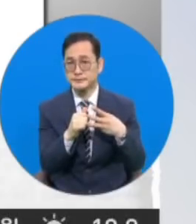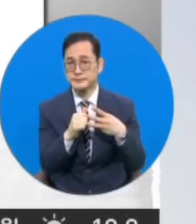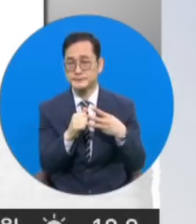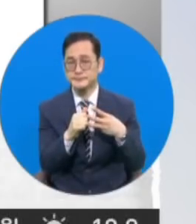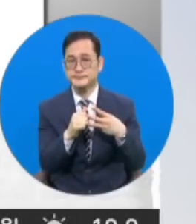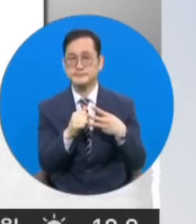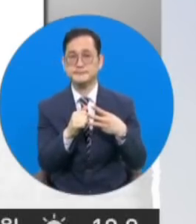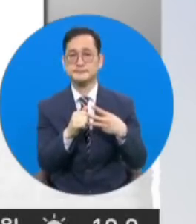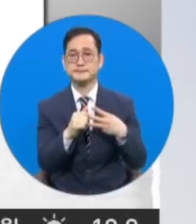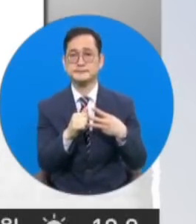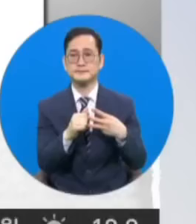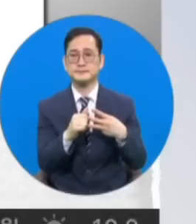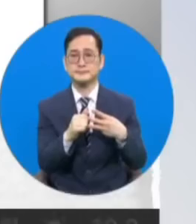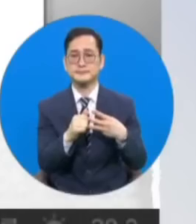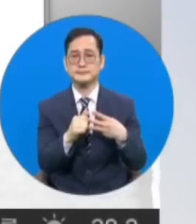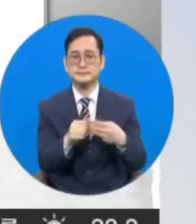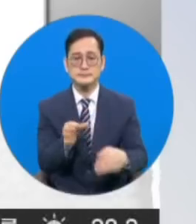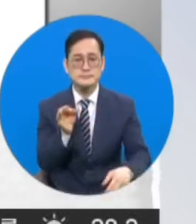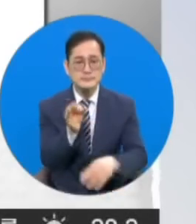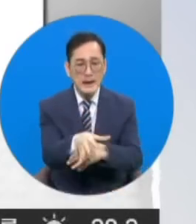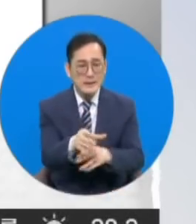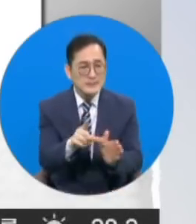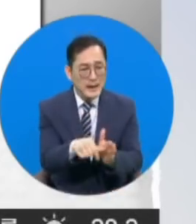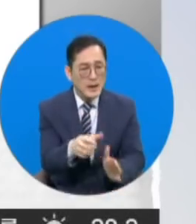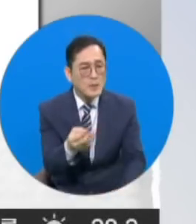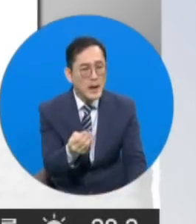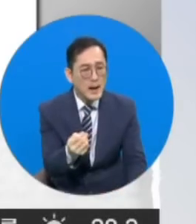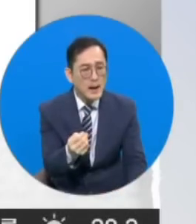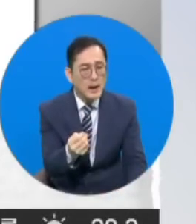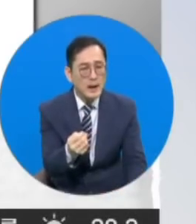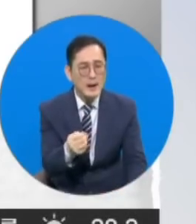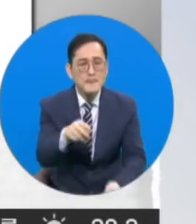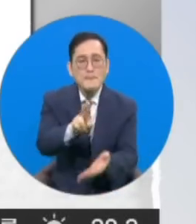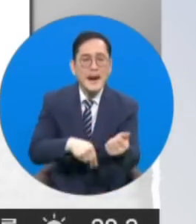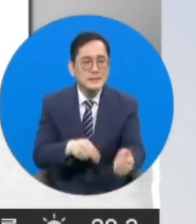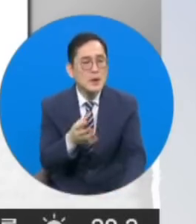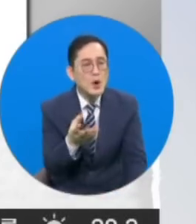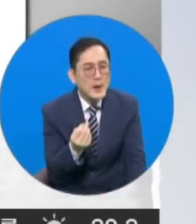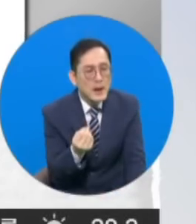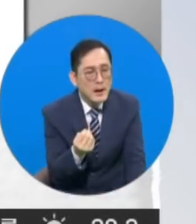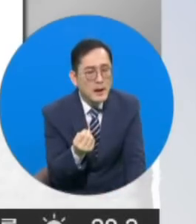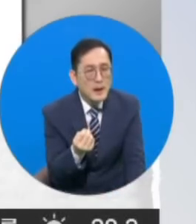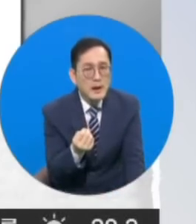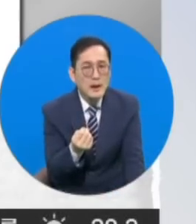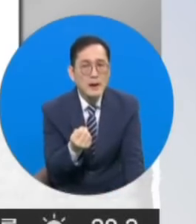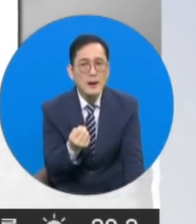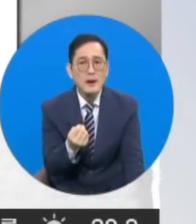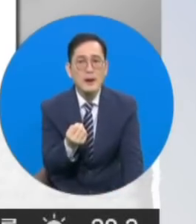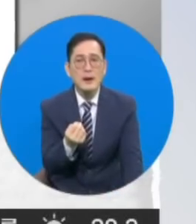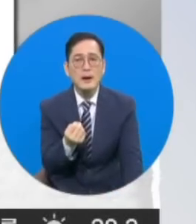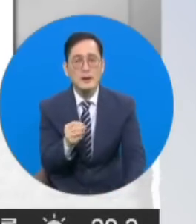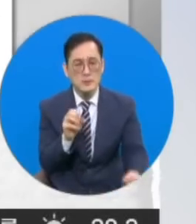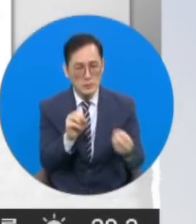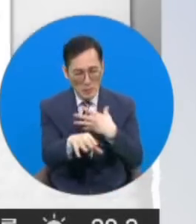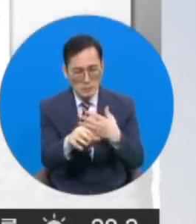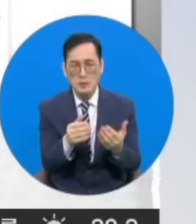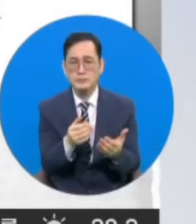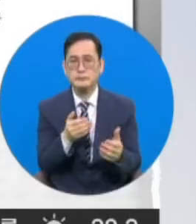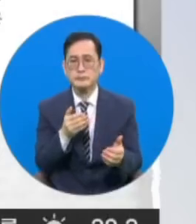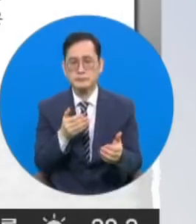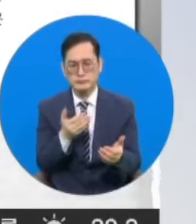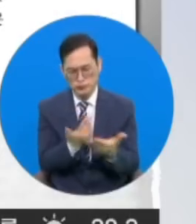이 당시 매수 시점에 얼마에 사고 매도 시점이 얼마에 팔아갖고이 돈이 얼마인지 뭐 이런 거에 대해서 확인해 주고